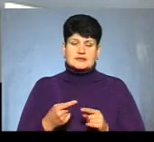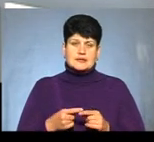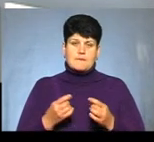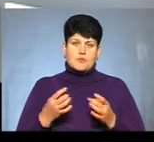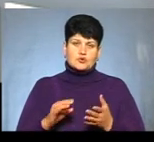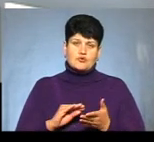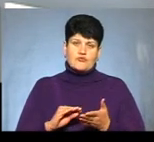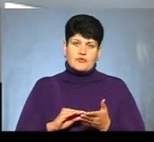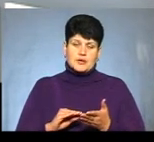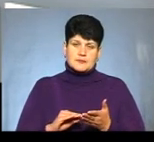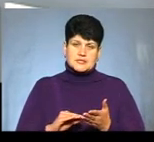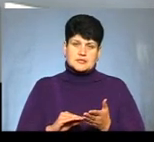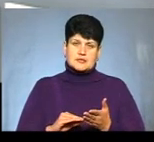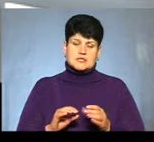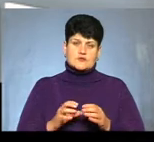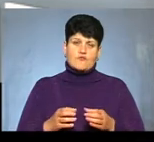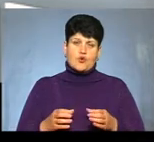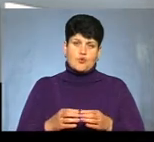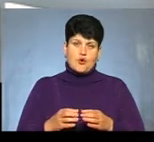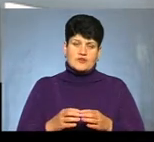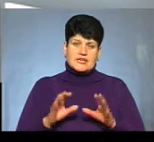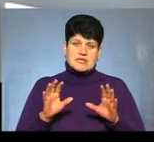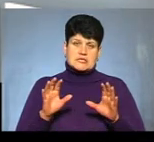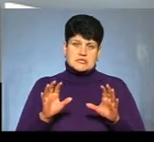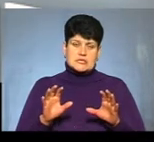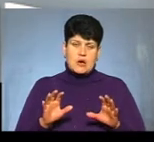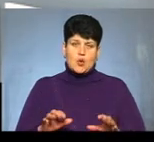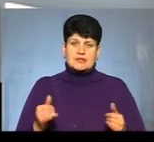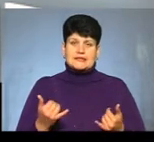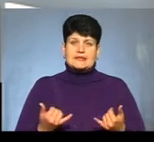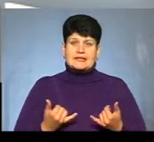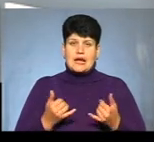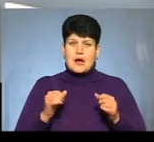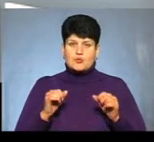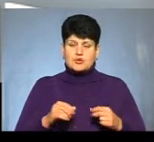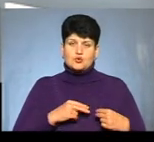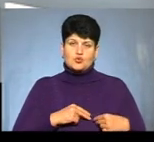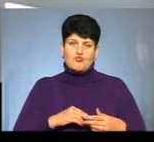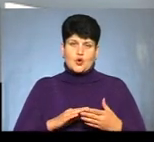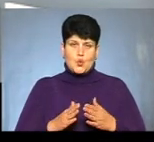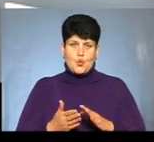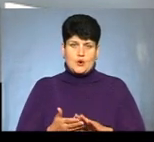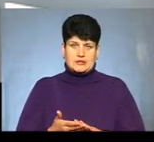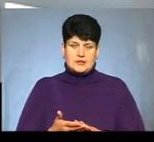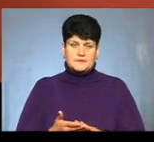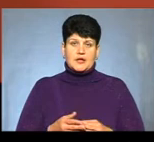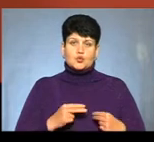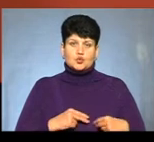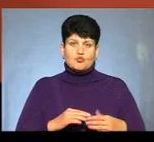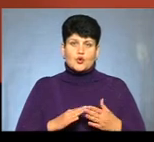просто виписана, це сформований закон якби для можливості такої трудової